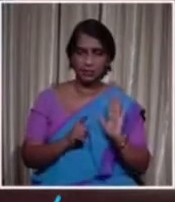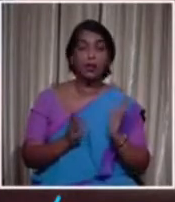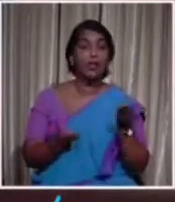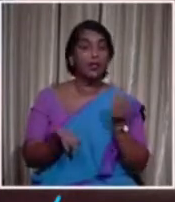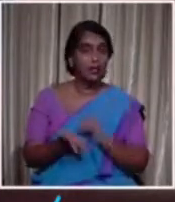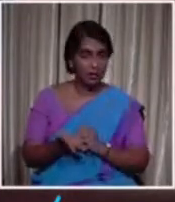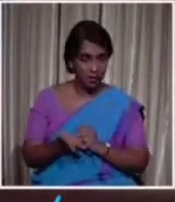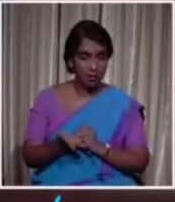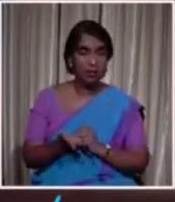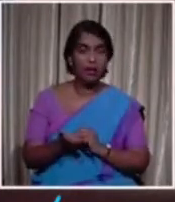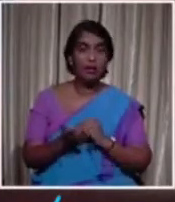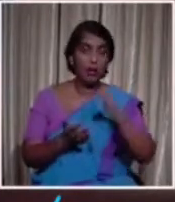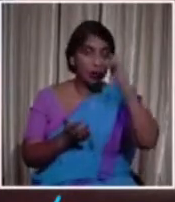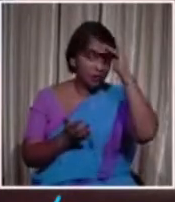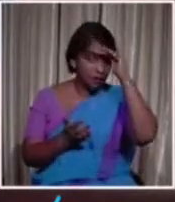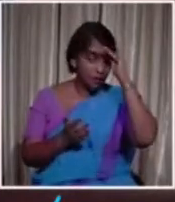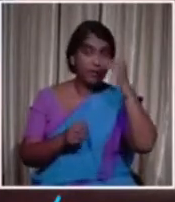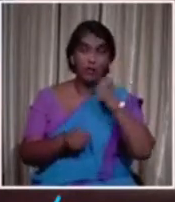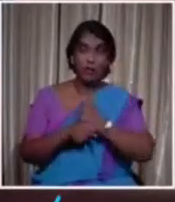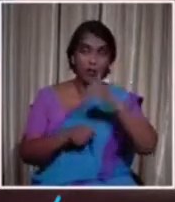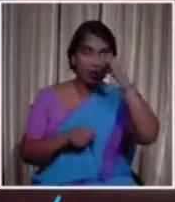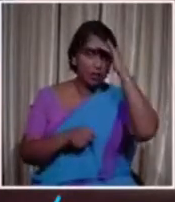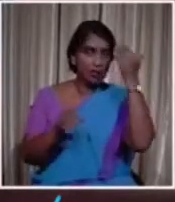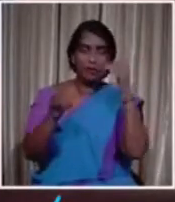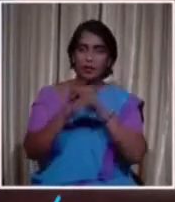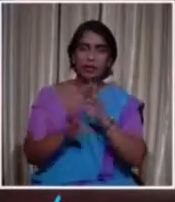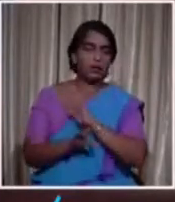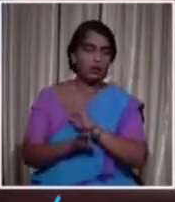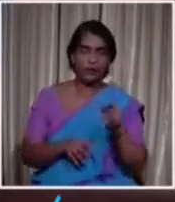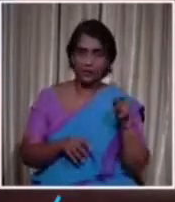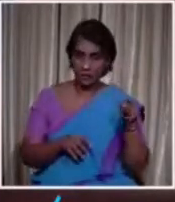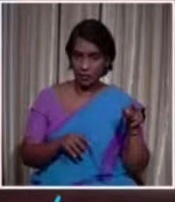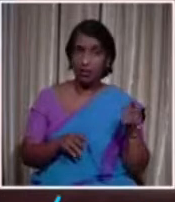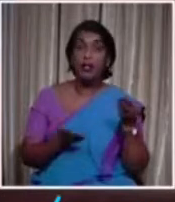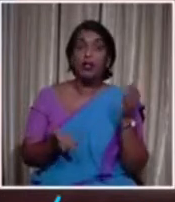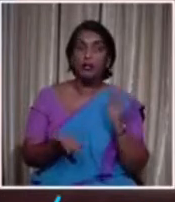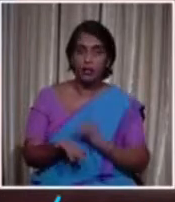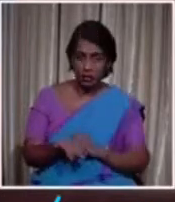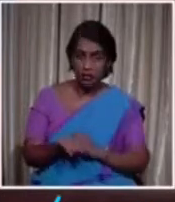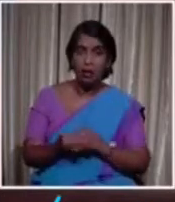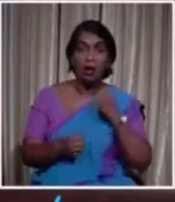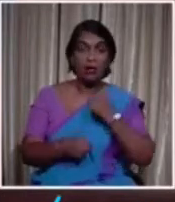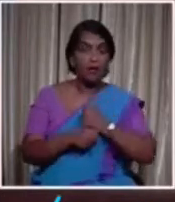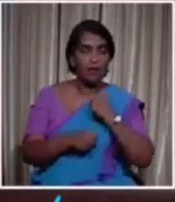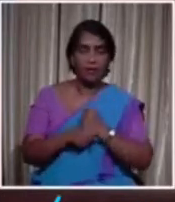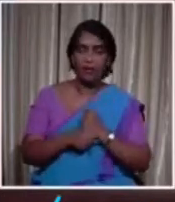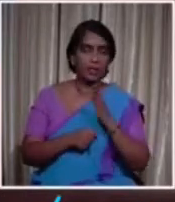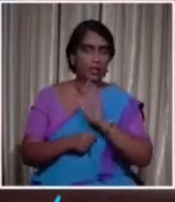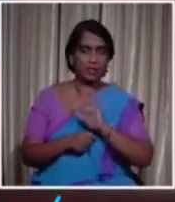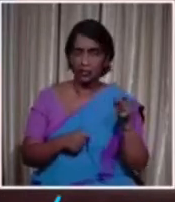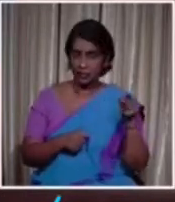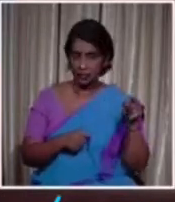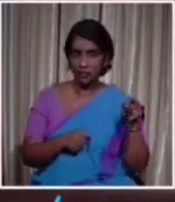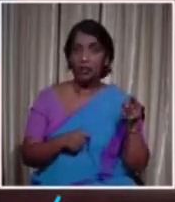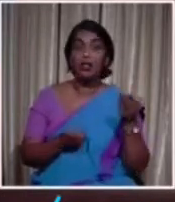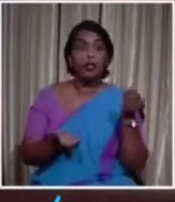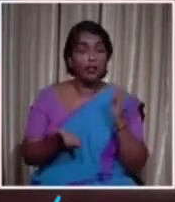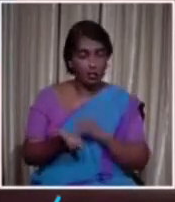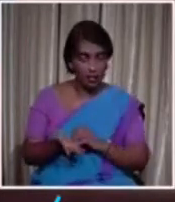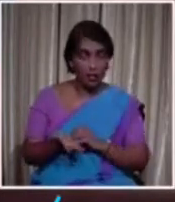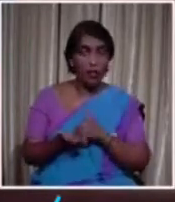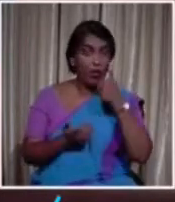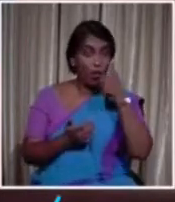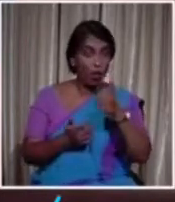තවත් නායකෙක් රාජ්‍ය නායකෙක් නෙමෙයි තවත් ආණ්ඩුවක් නෙමෙයි තවත්